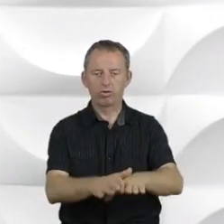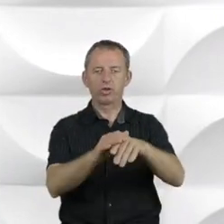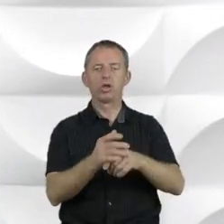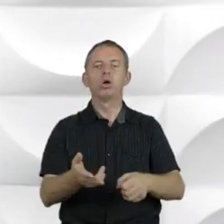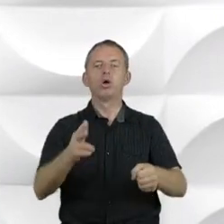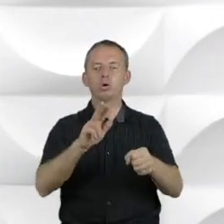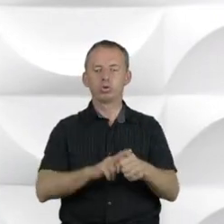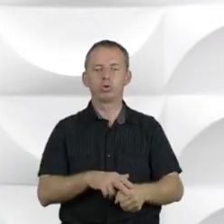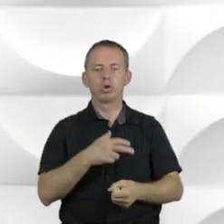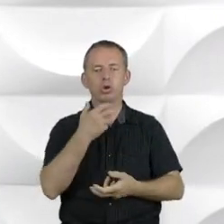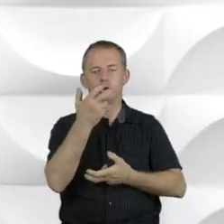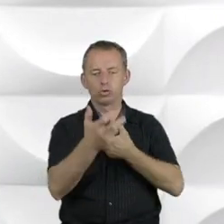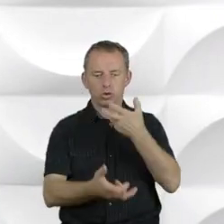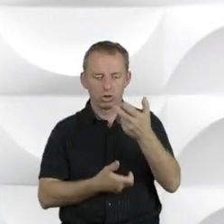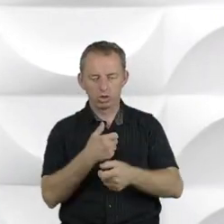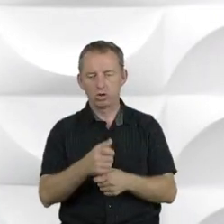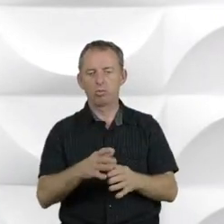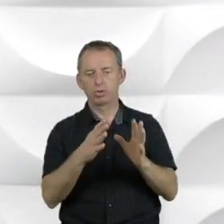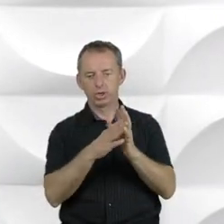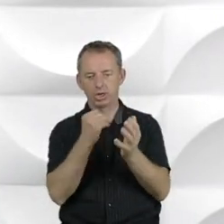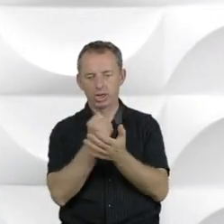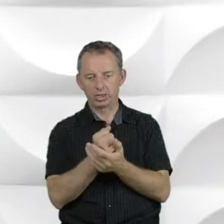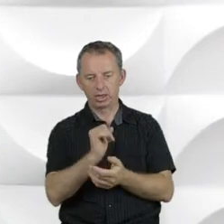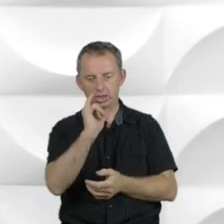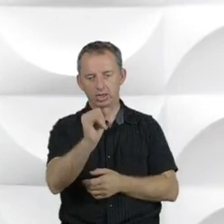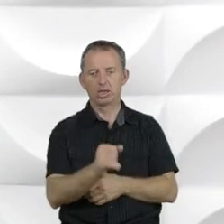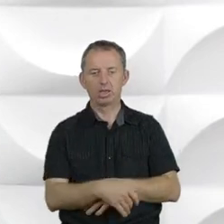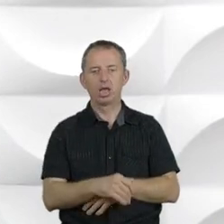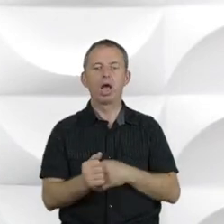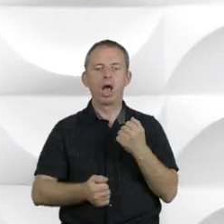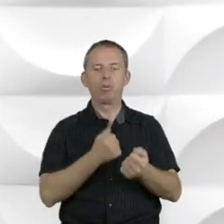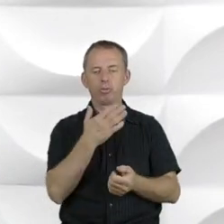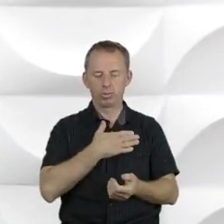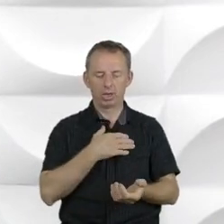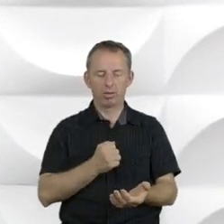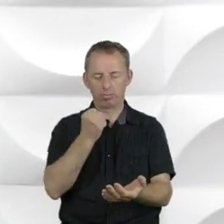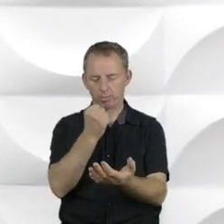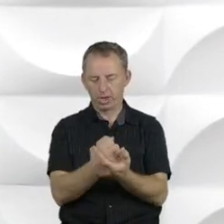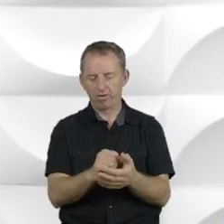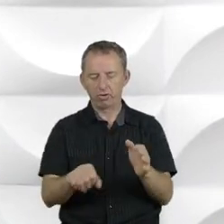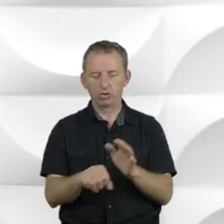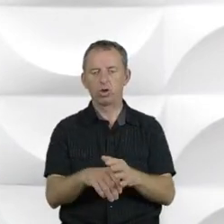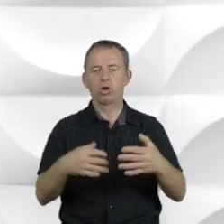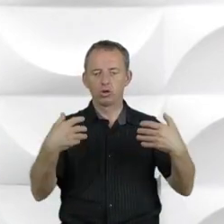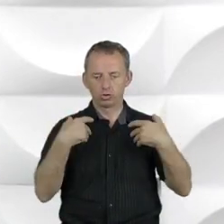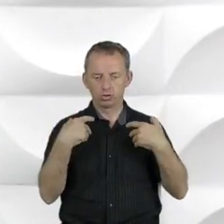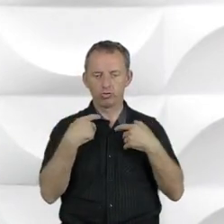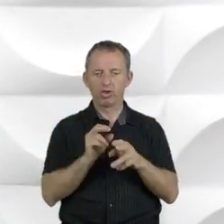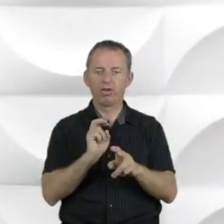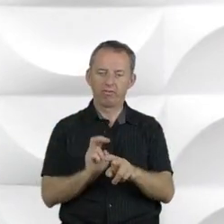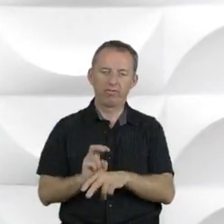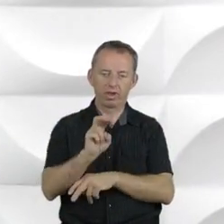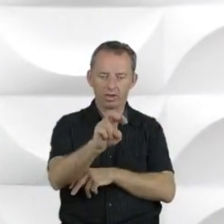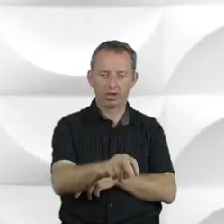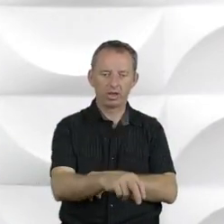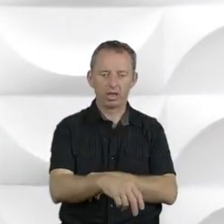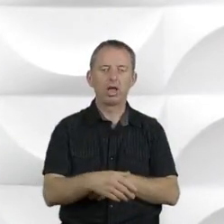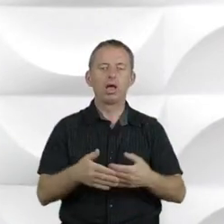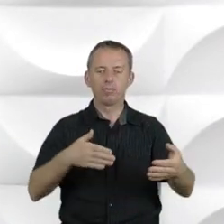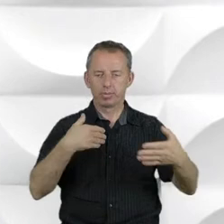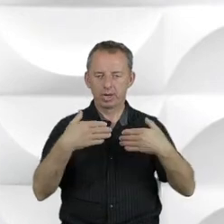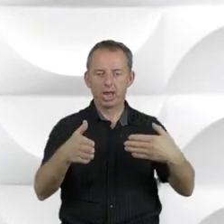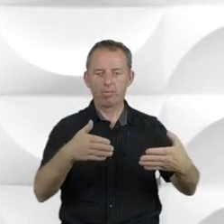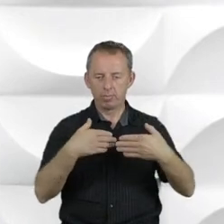którzy czynią przykazania Jego, aby mieli prawo do drzewa żywota i aby weszli bramami do